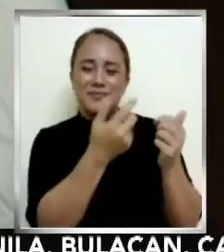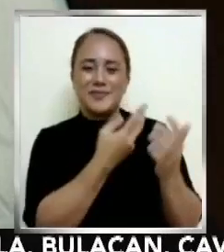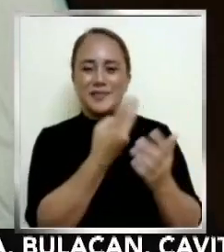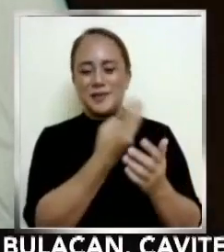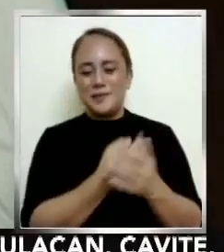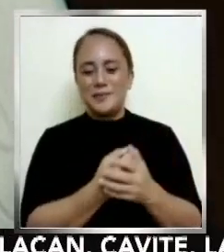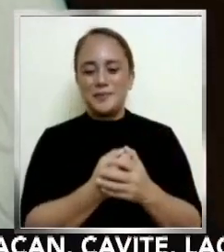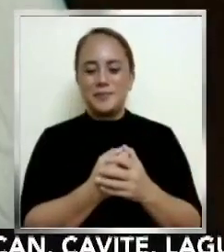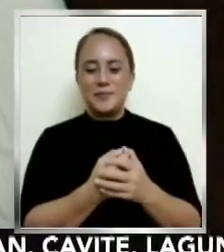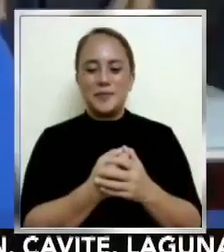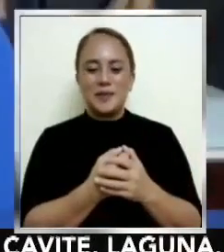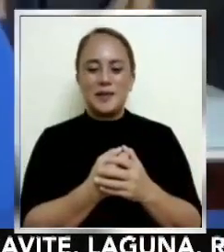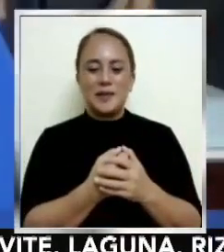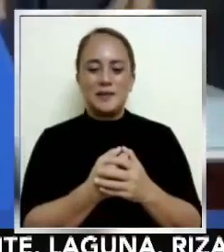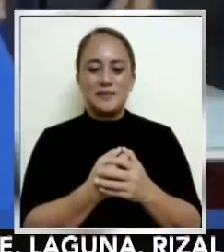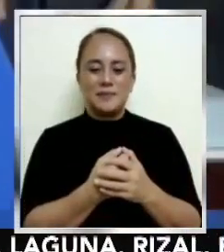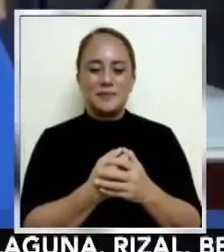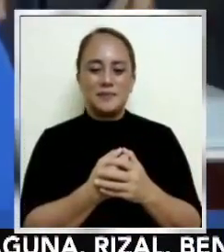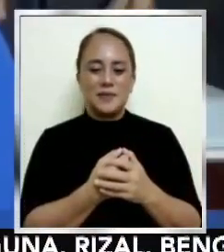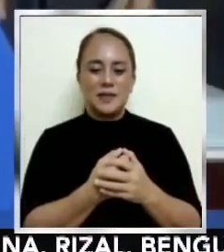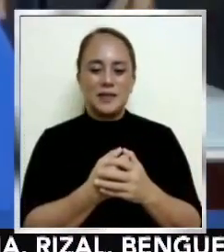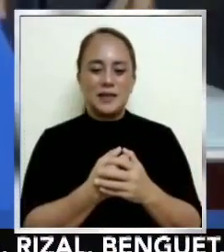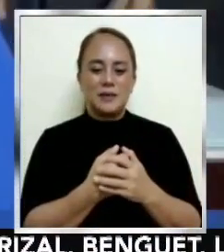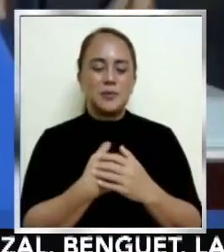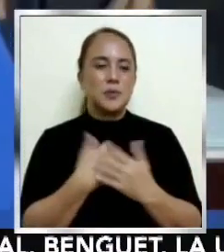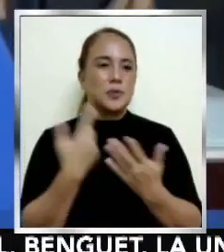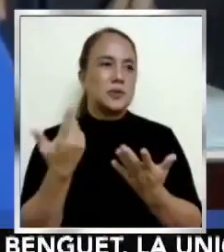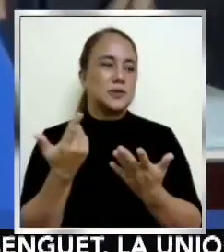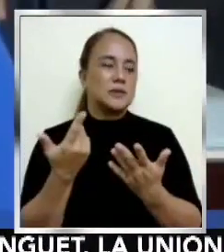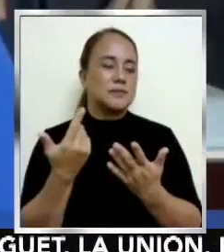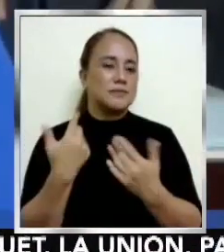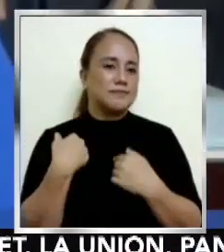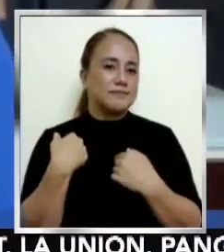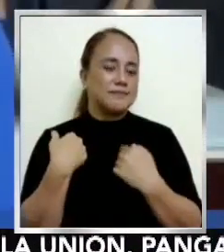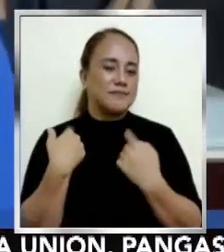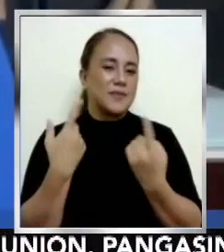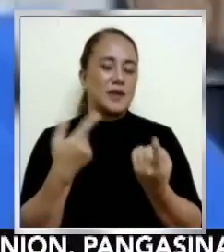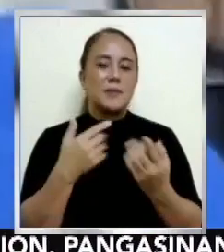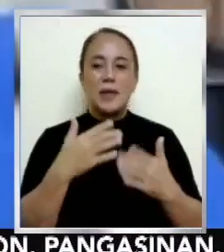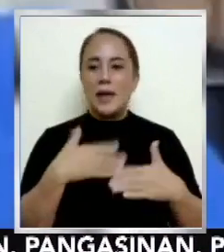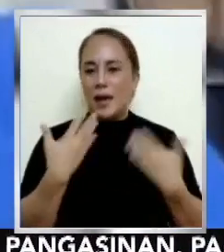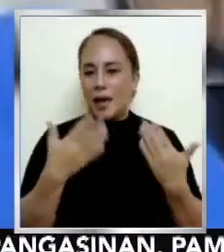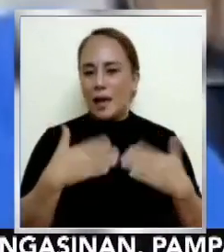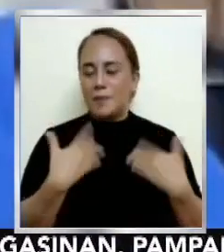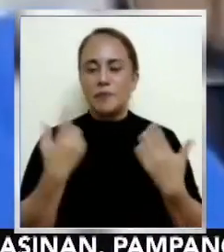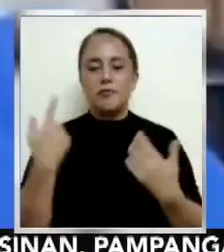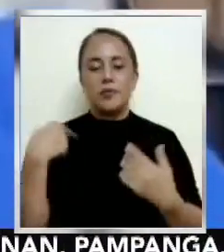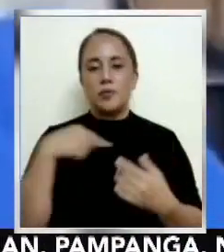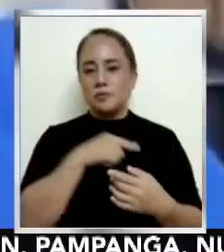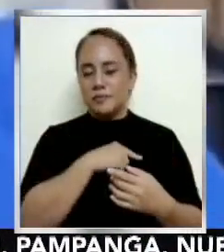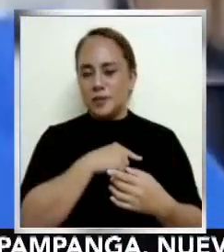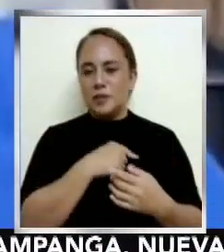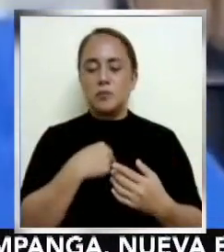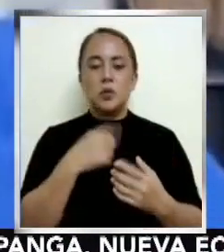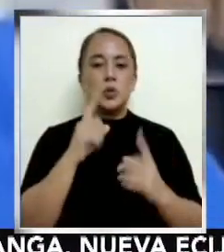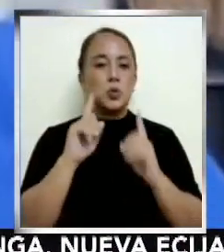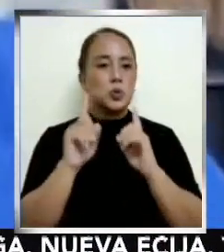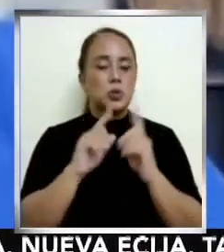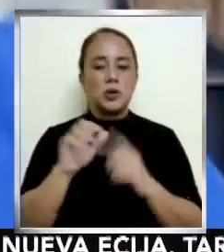off the camera. I'm very glad na genuine yung happiness nila para sa akin. Nag-uusap kami ni Africa, sabi